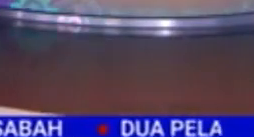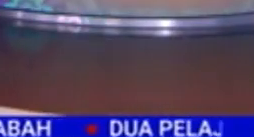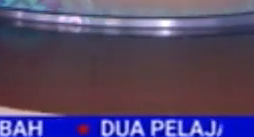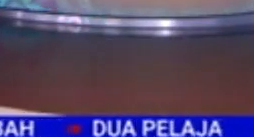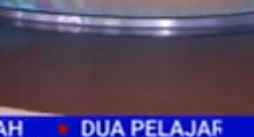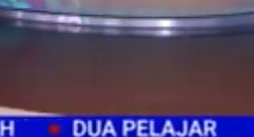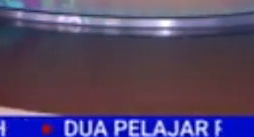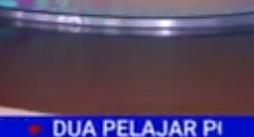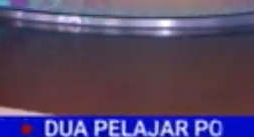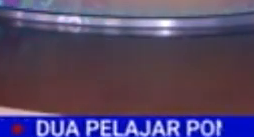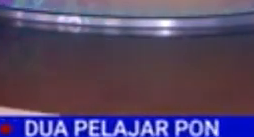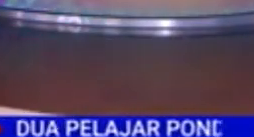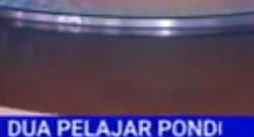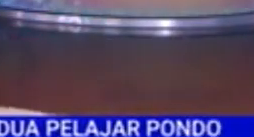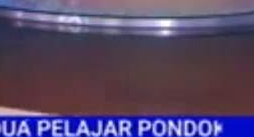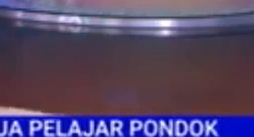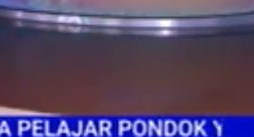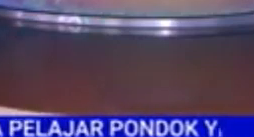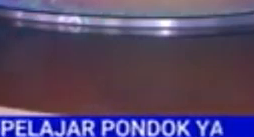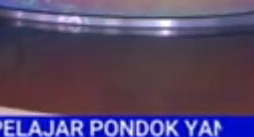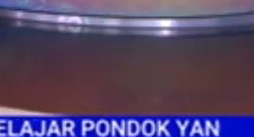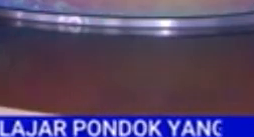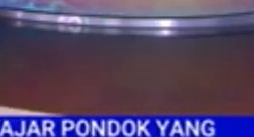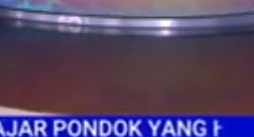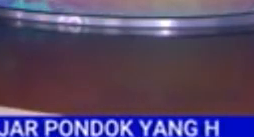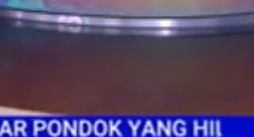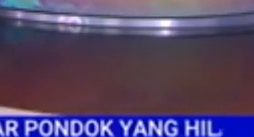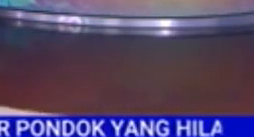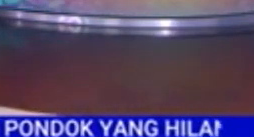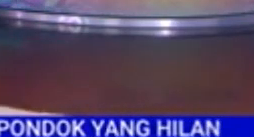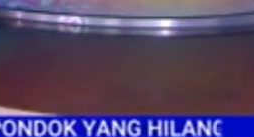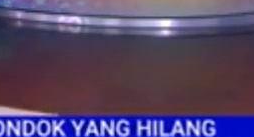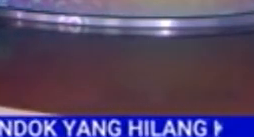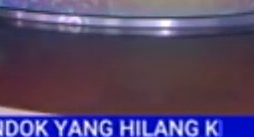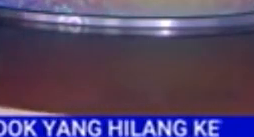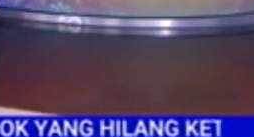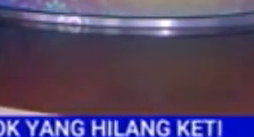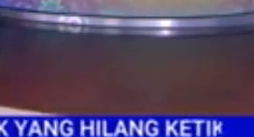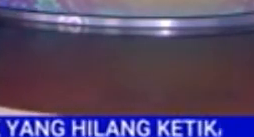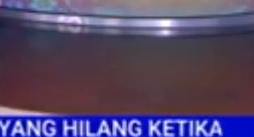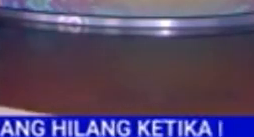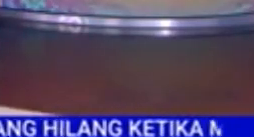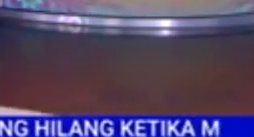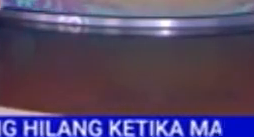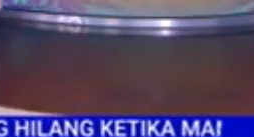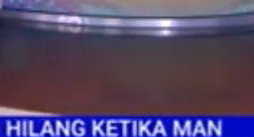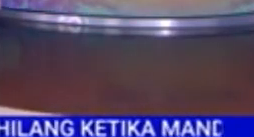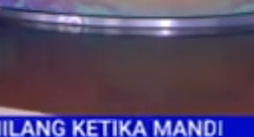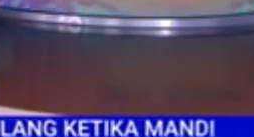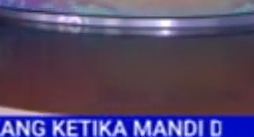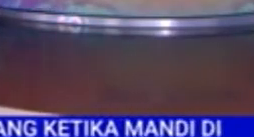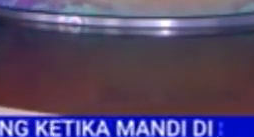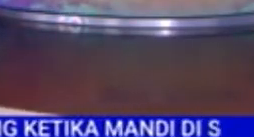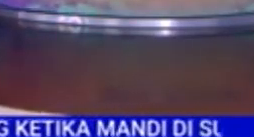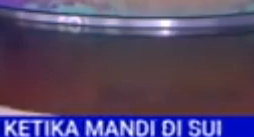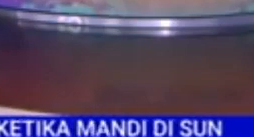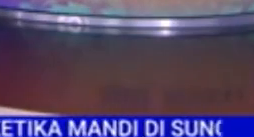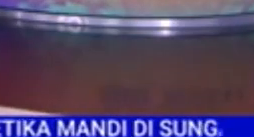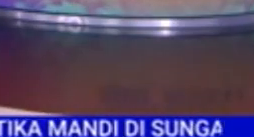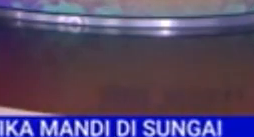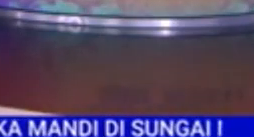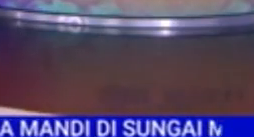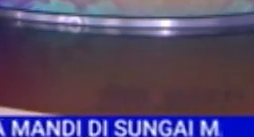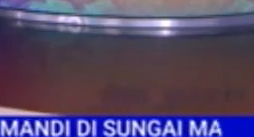2022 membawakan laporan terkini dari seluruh nikah Hai lintas langsung dari Sabah dan Sarawak memicu